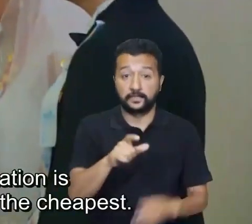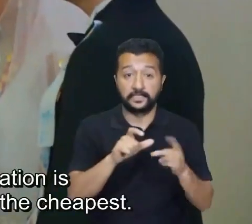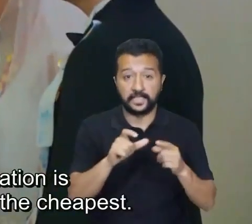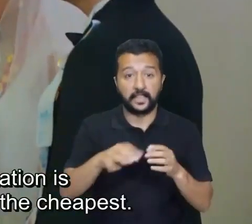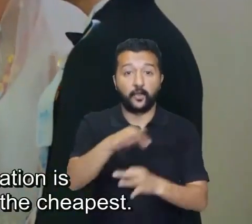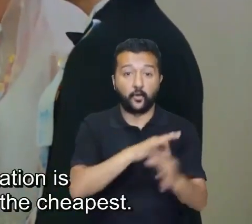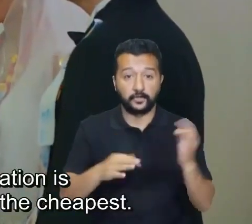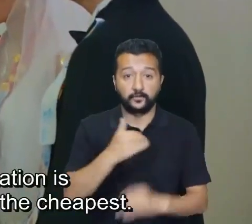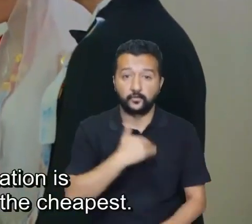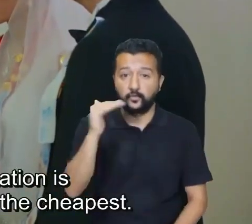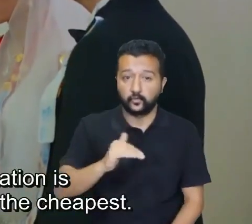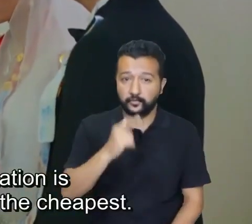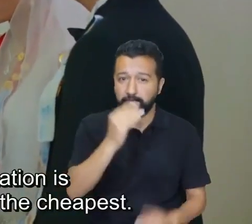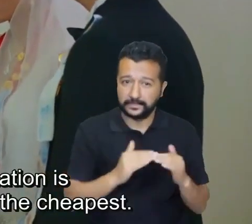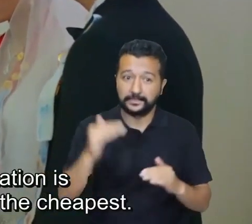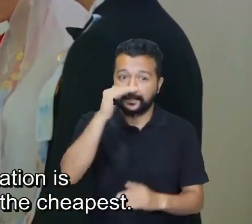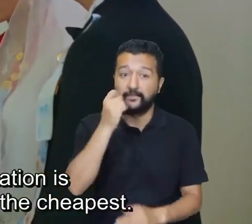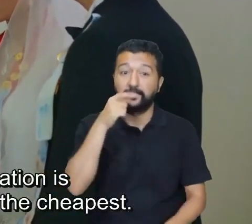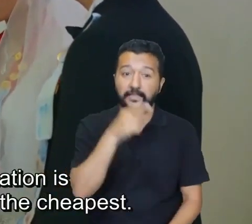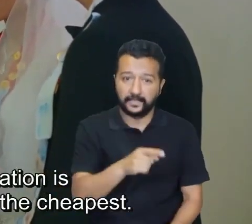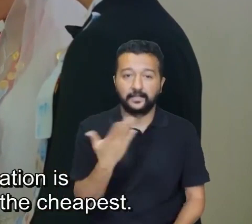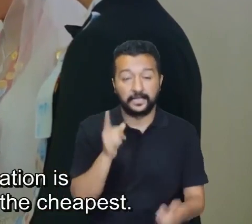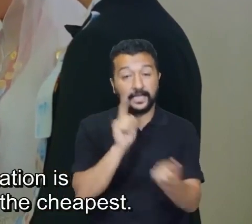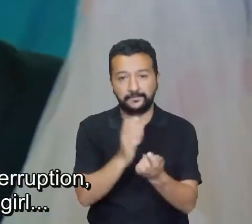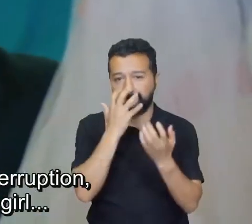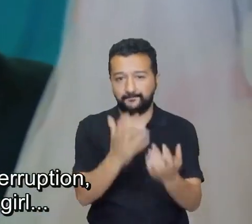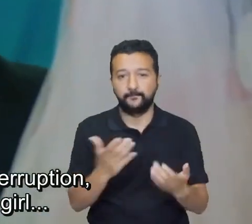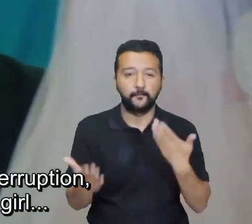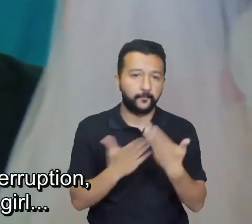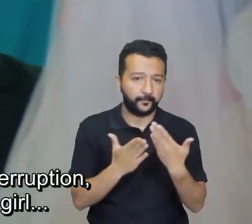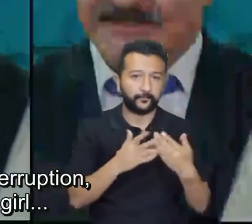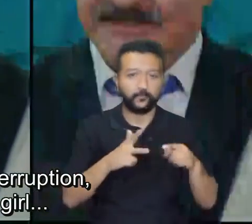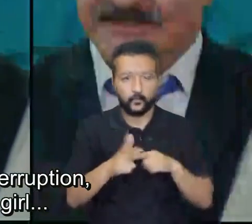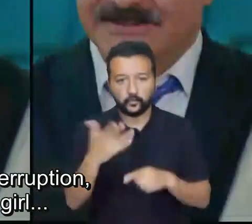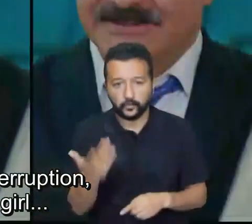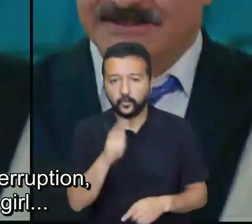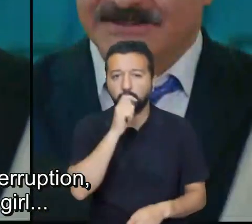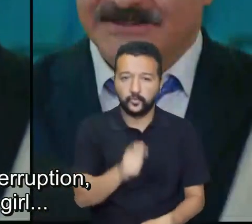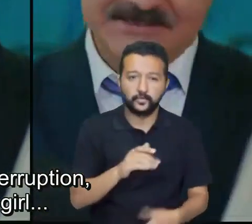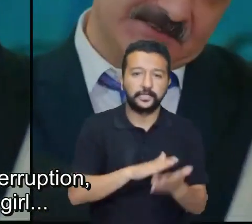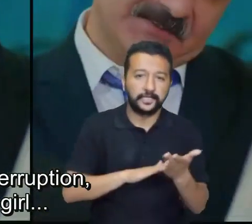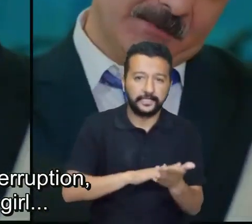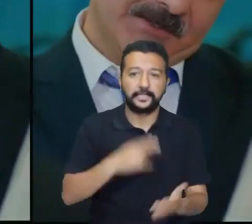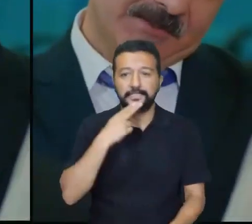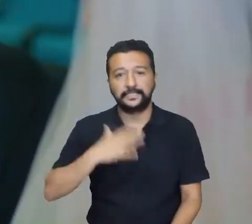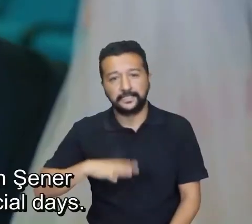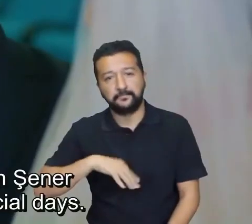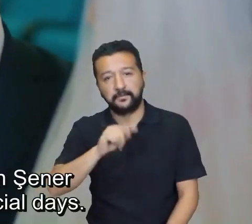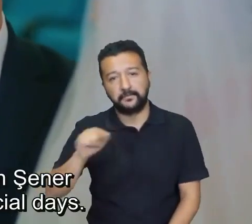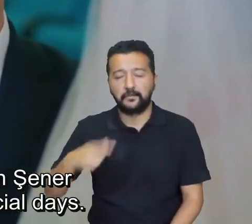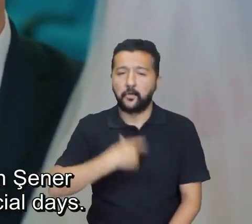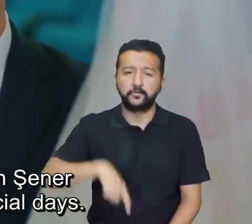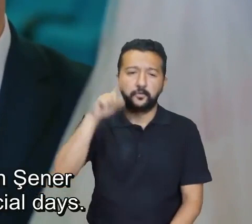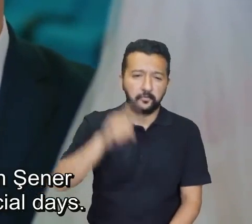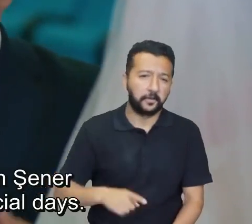Şener Organizasyon ucuzun biraz üstü fiyatlarla karşınızda. Düğün, sünnet, söz kesme, kına, kız isteme.